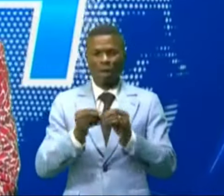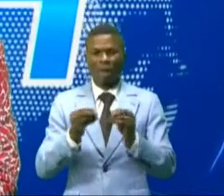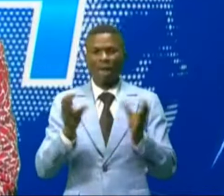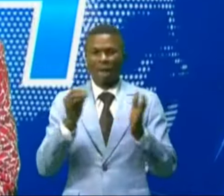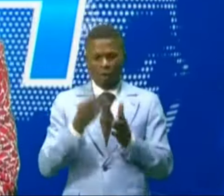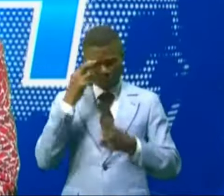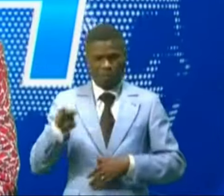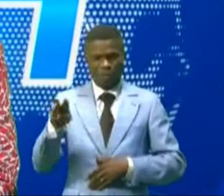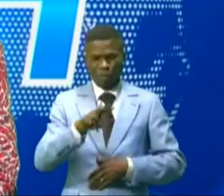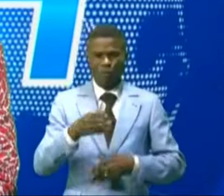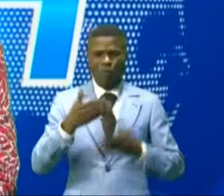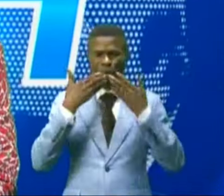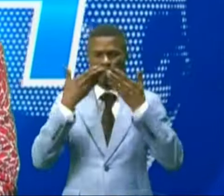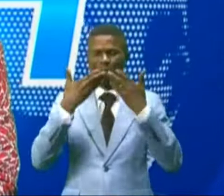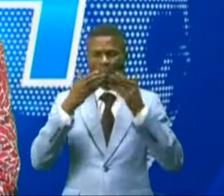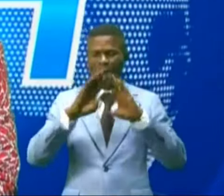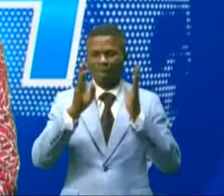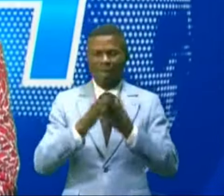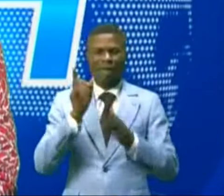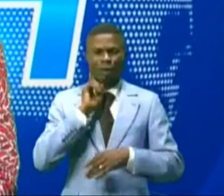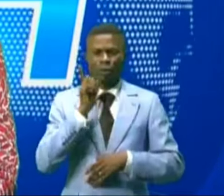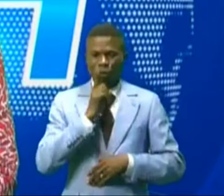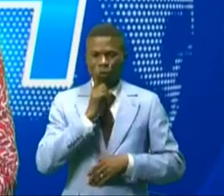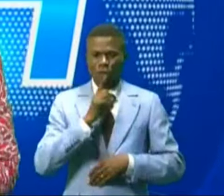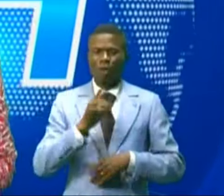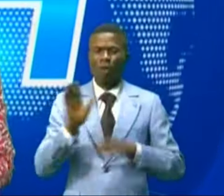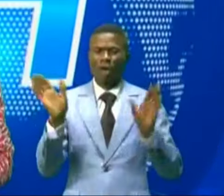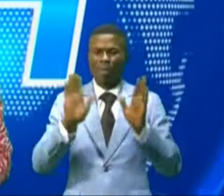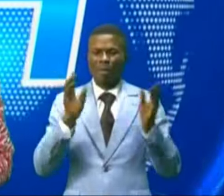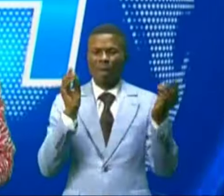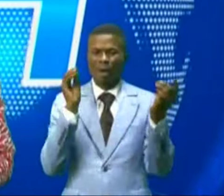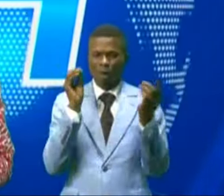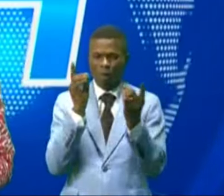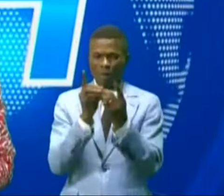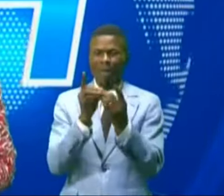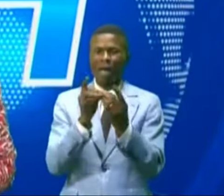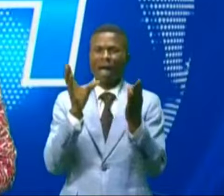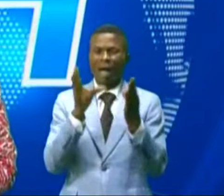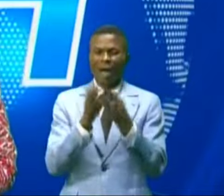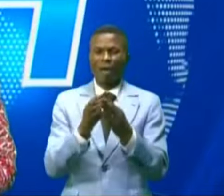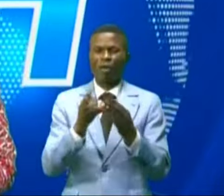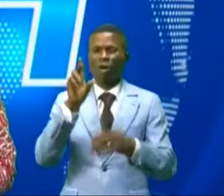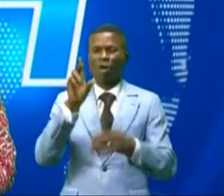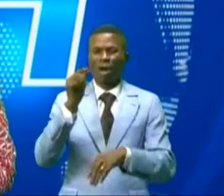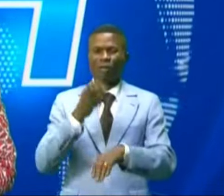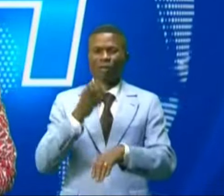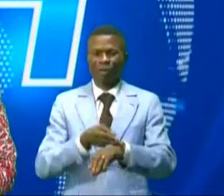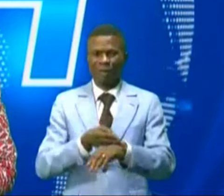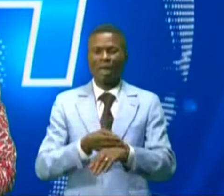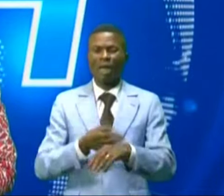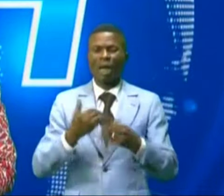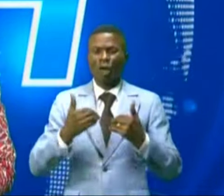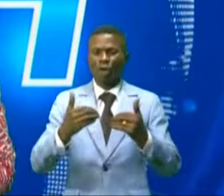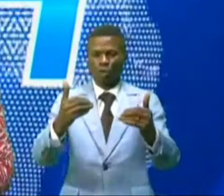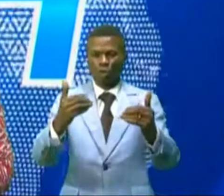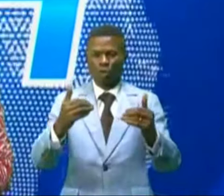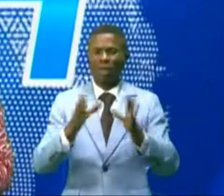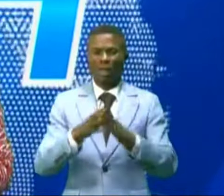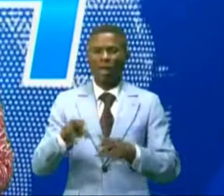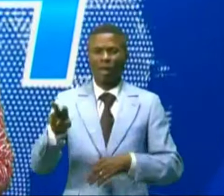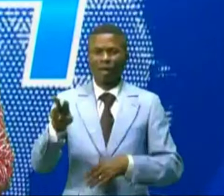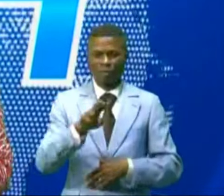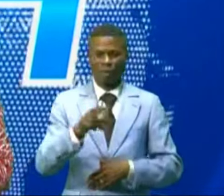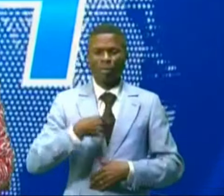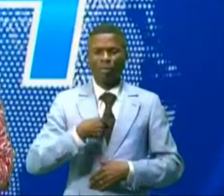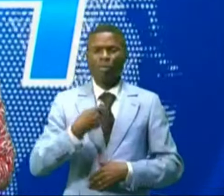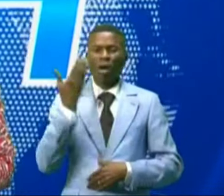à Michel Tamouzi, l'interprète des malintendants. L'information l'émission continue sur nos antennes.